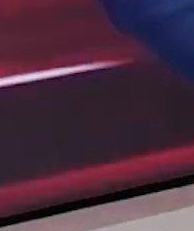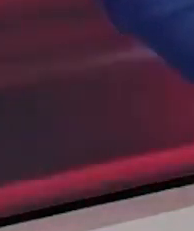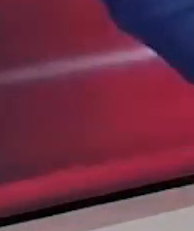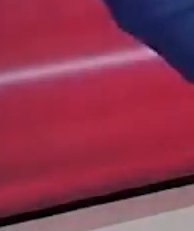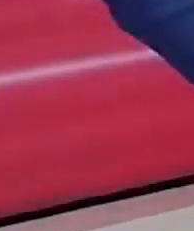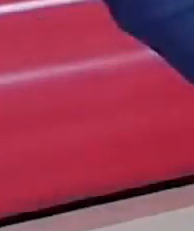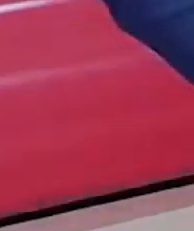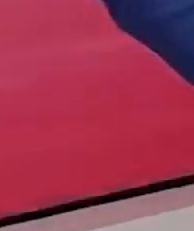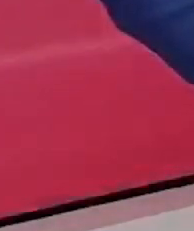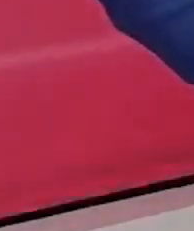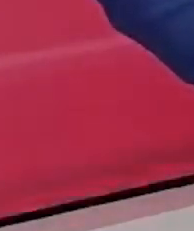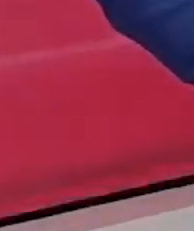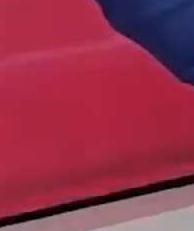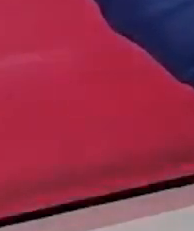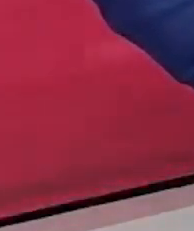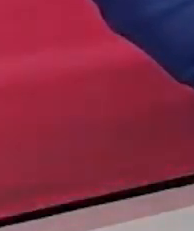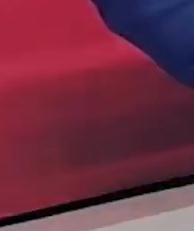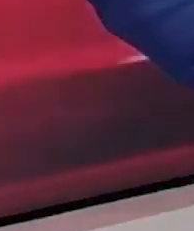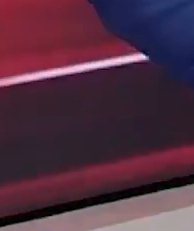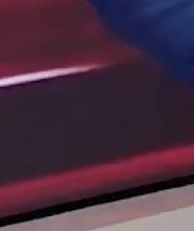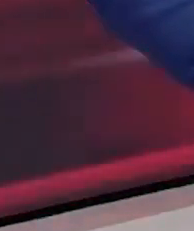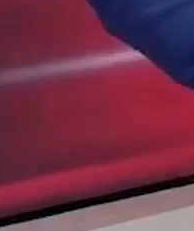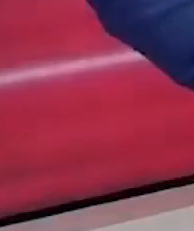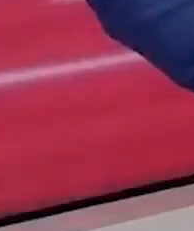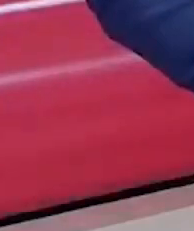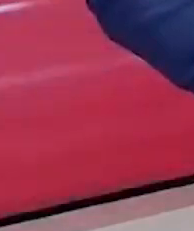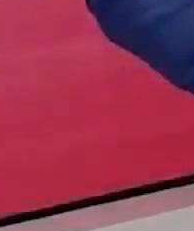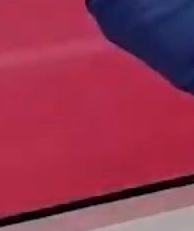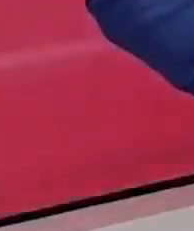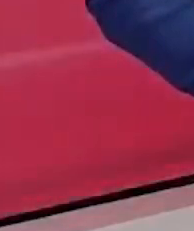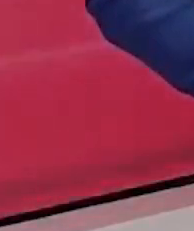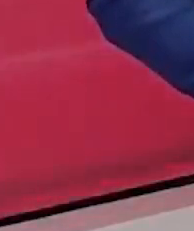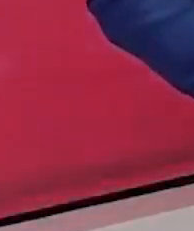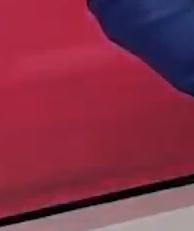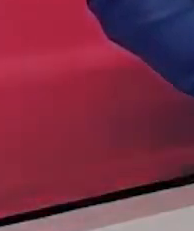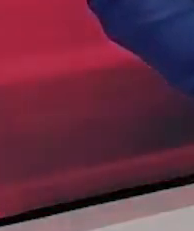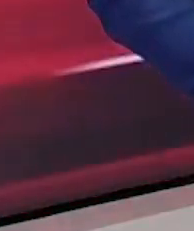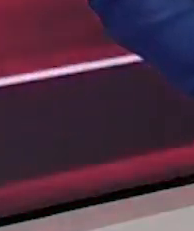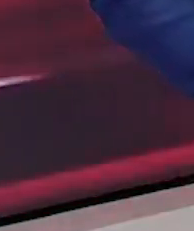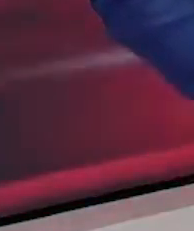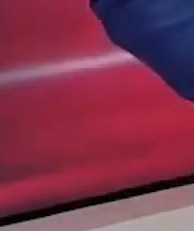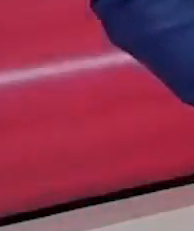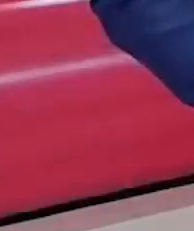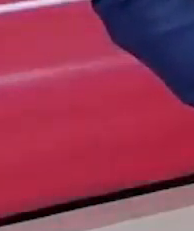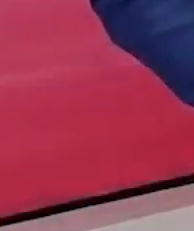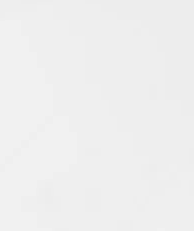sa mga kapuso abroad samahan niyo kami sa GMA Pinoy TV at sa www.gmanews.tv